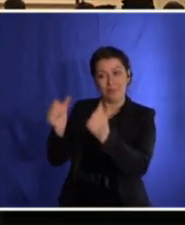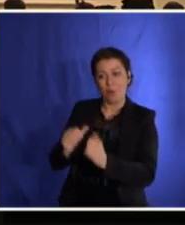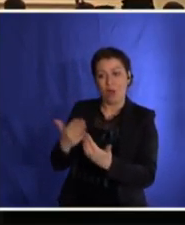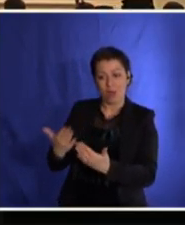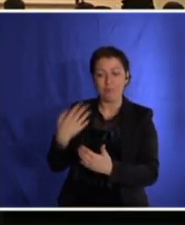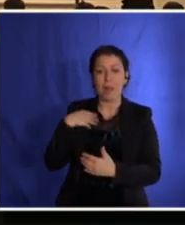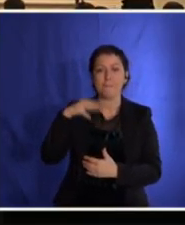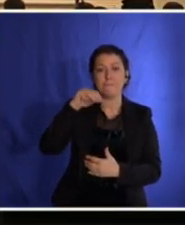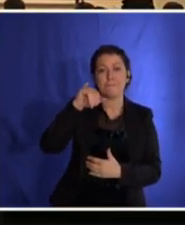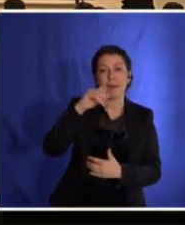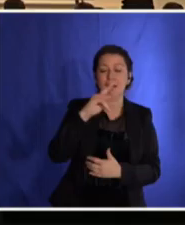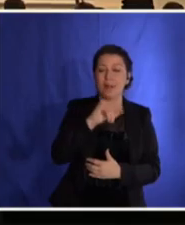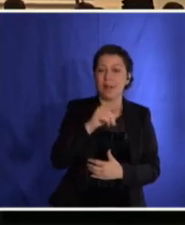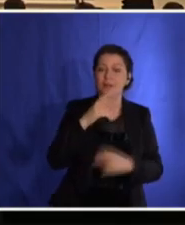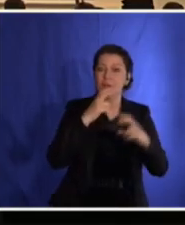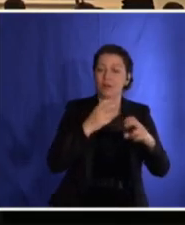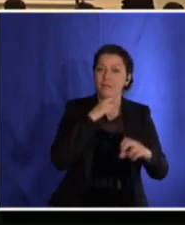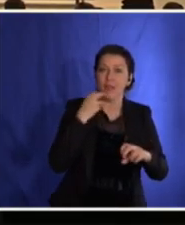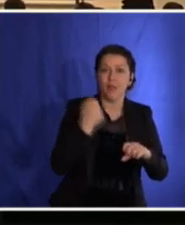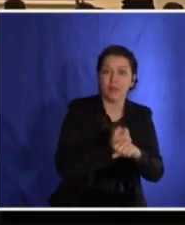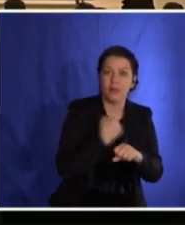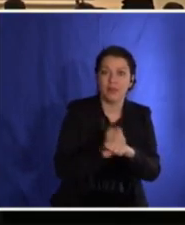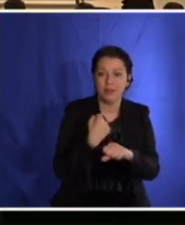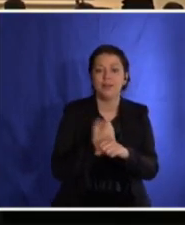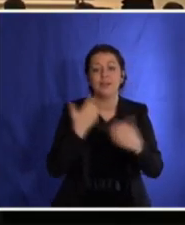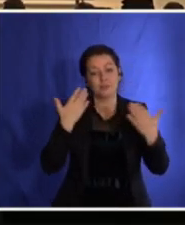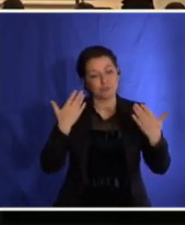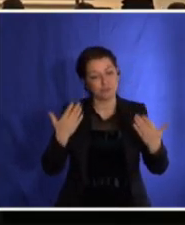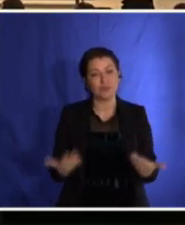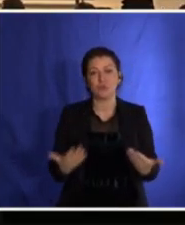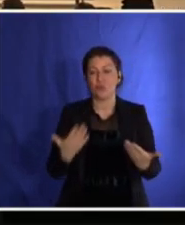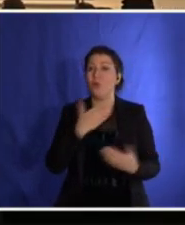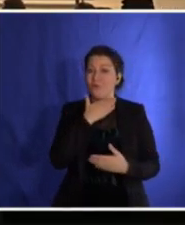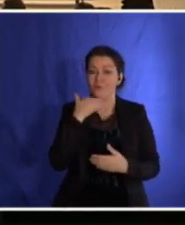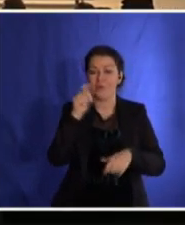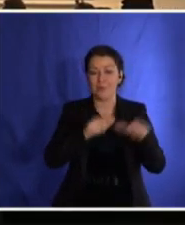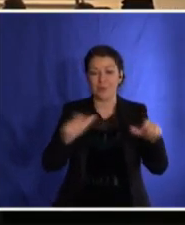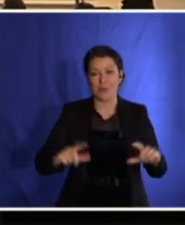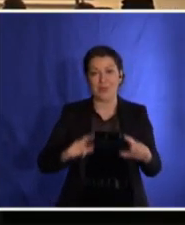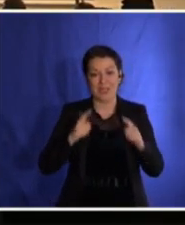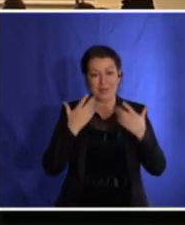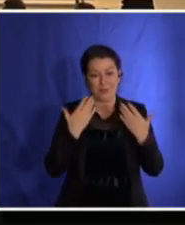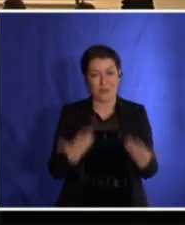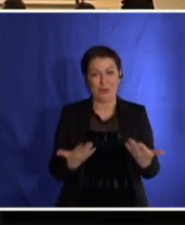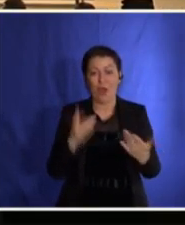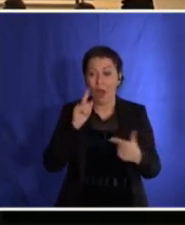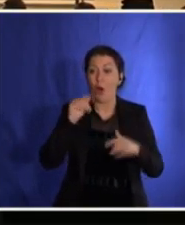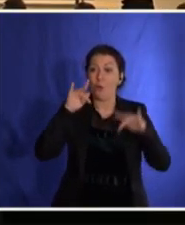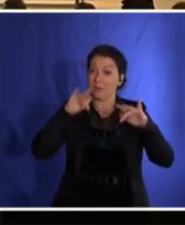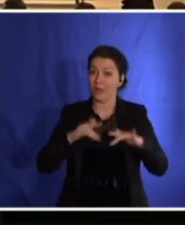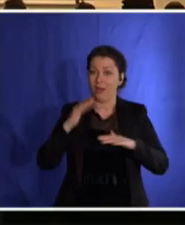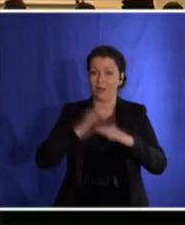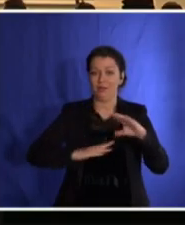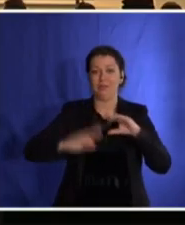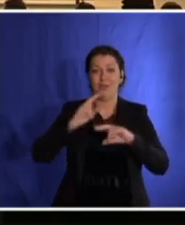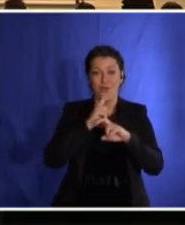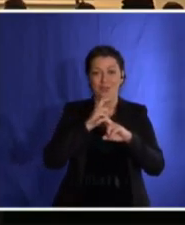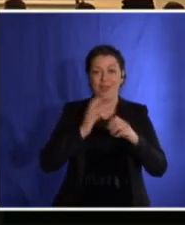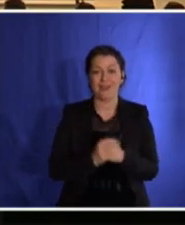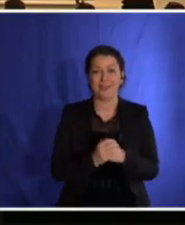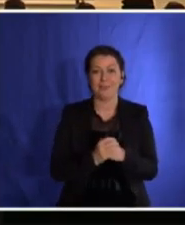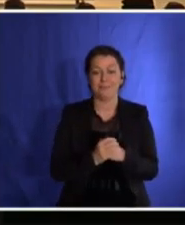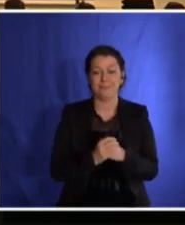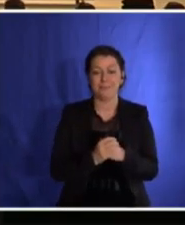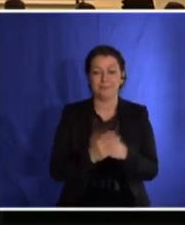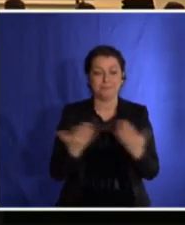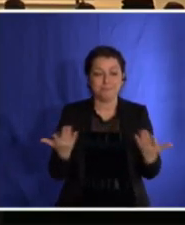hat daheim, so leben wirklich viele auch hier in Niederösterreich. Da sehen Sie